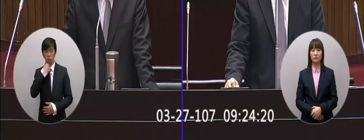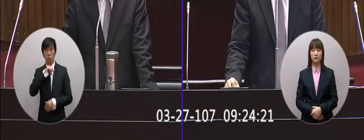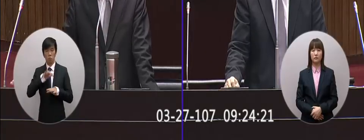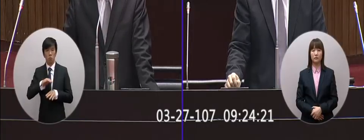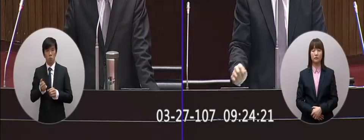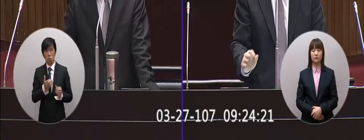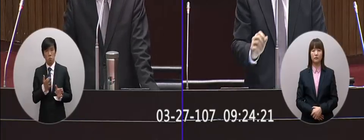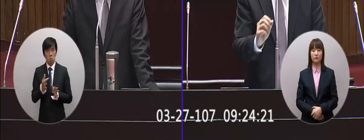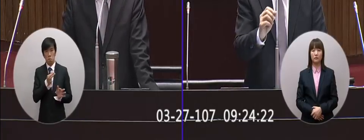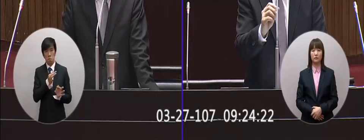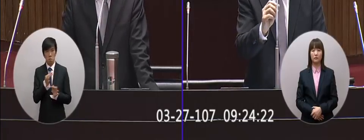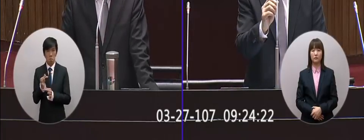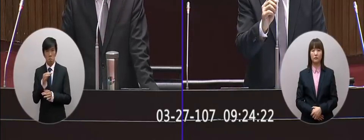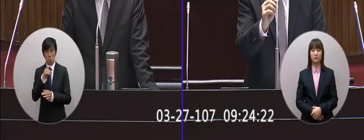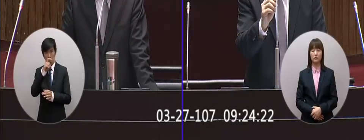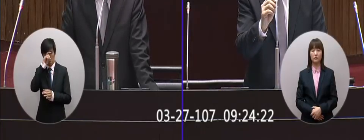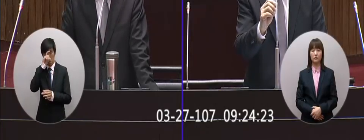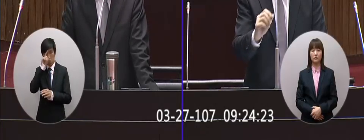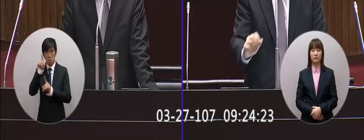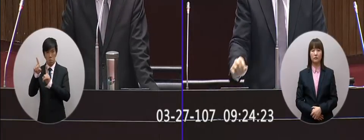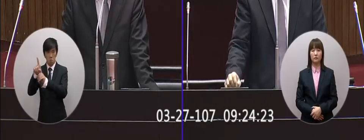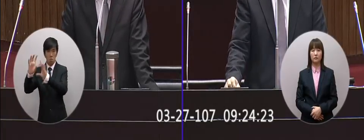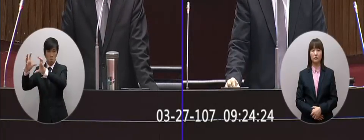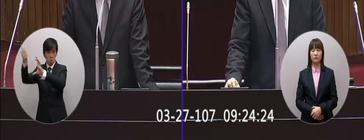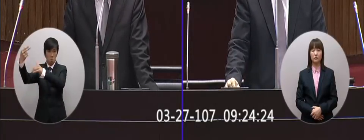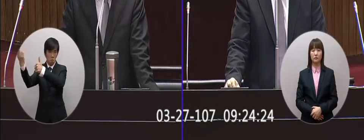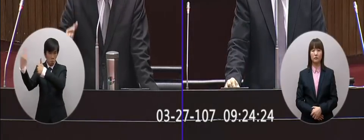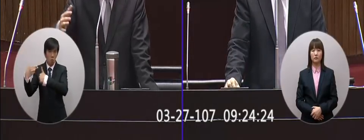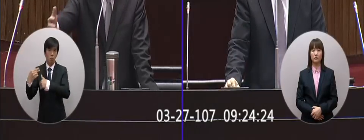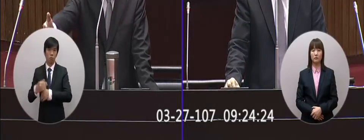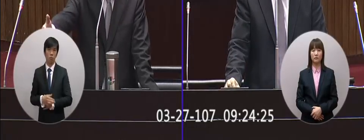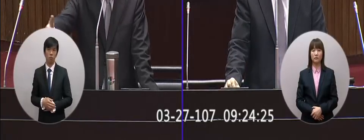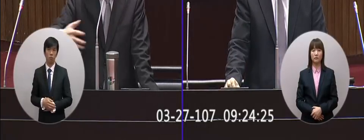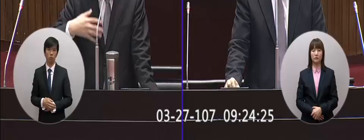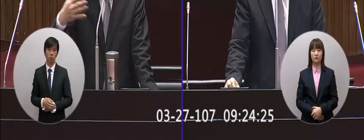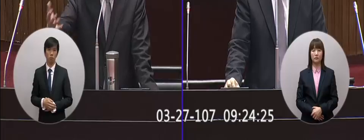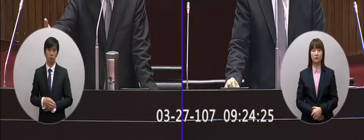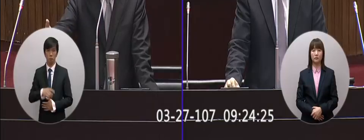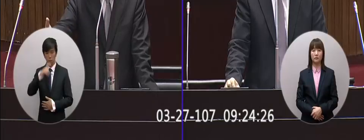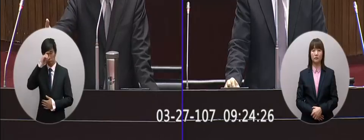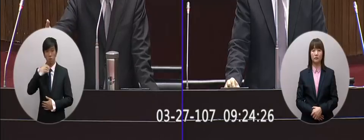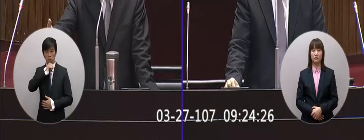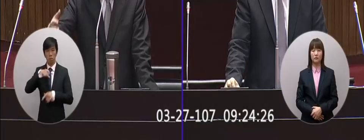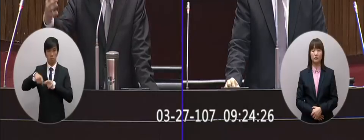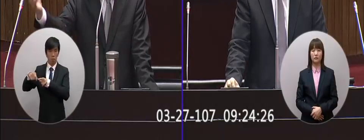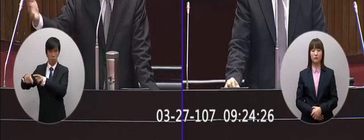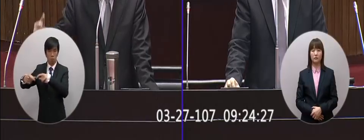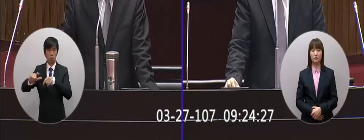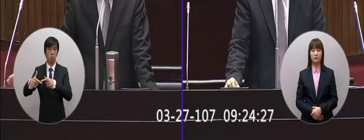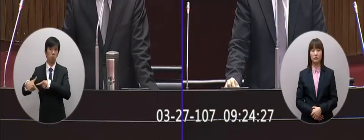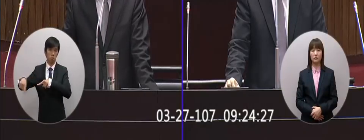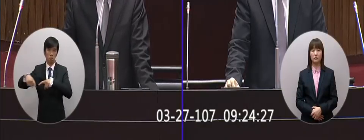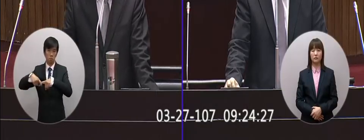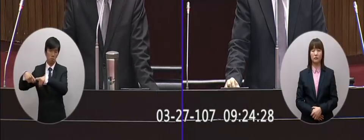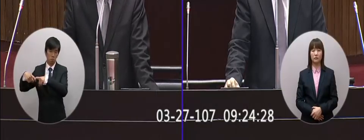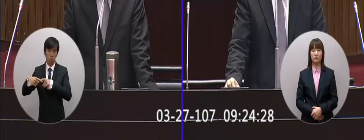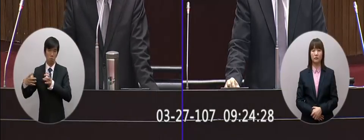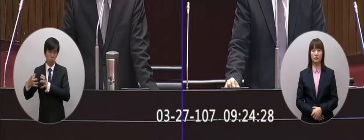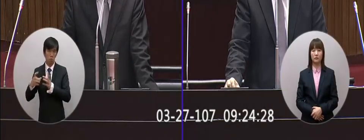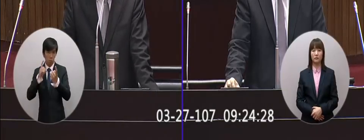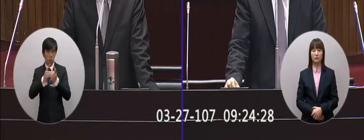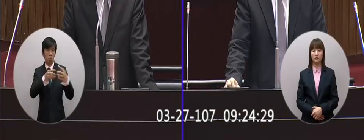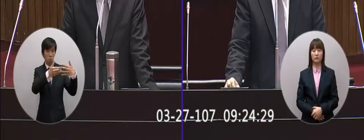准备秉持蔡英文总统的指示做好各种准备跟业界大家共同合作，然后因应中